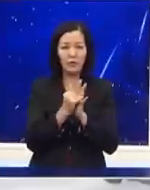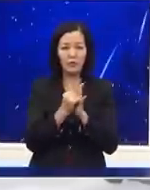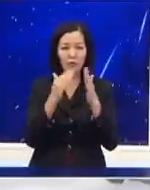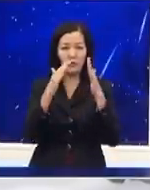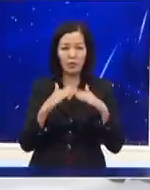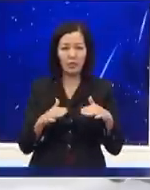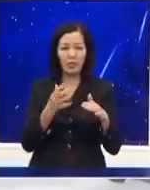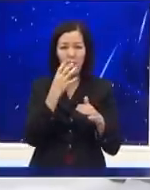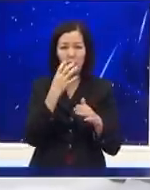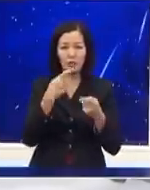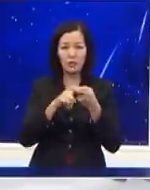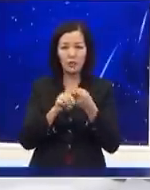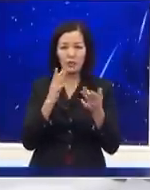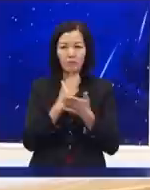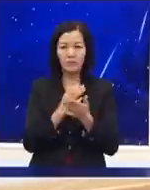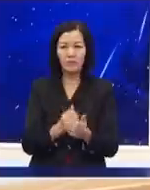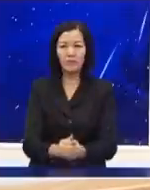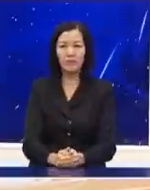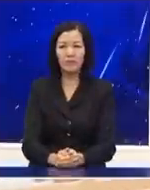жабылып, жылу жүйелері жасалып жатыр.